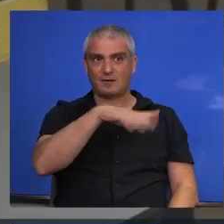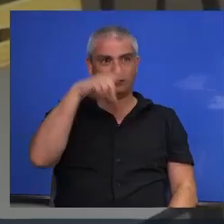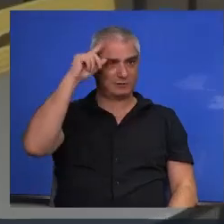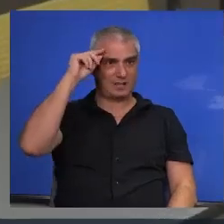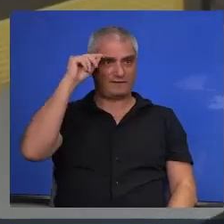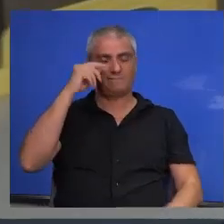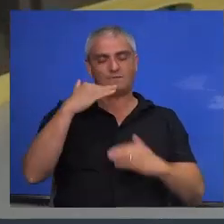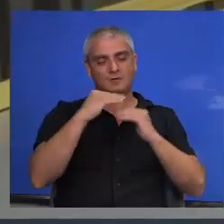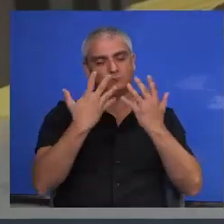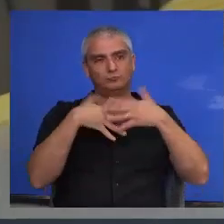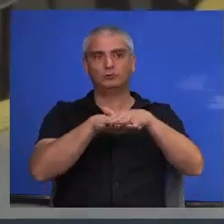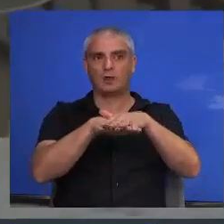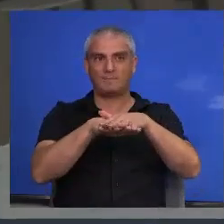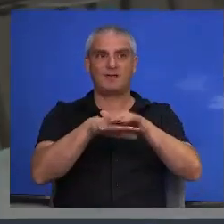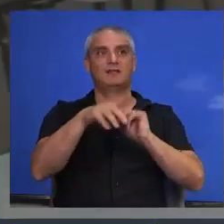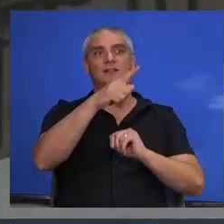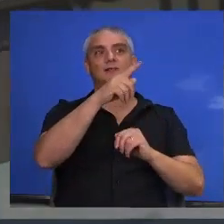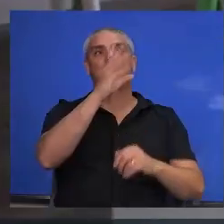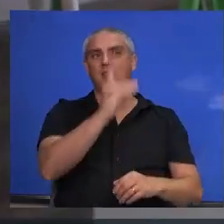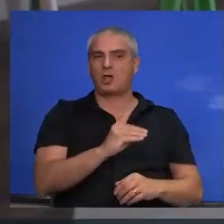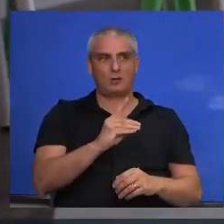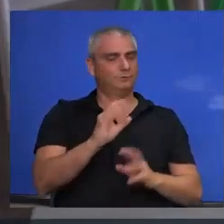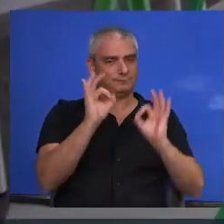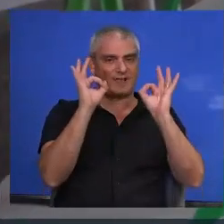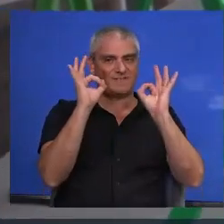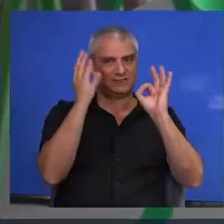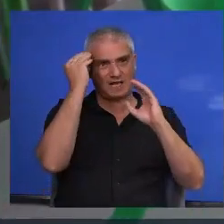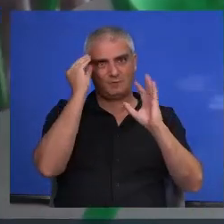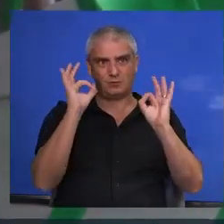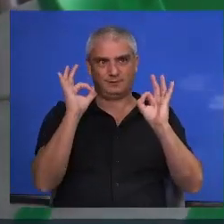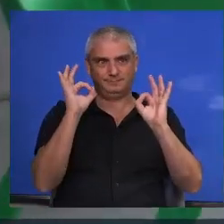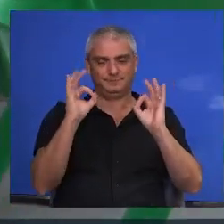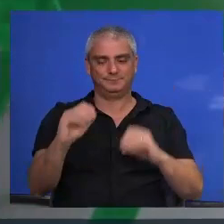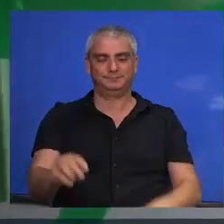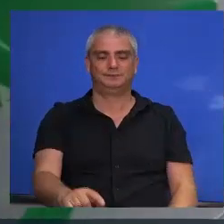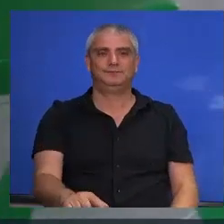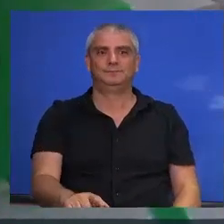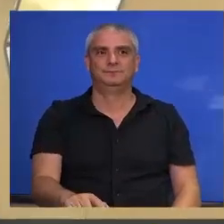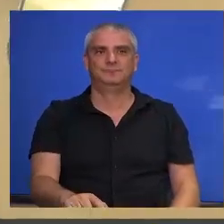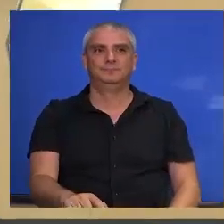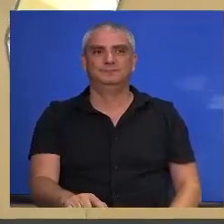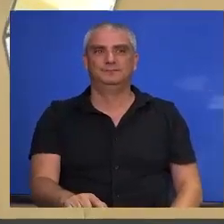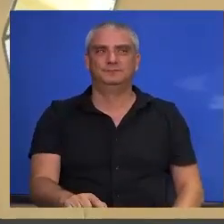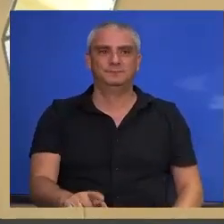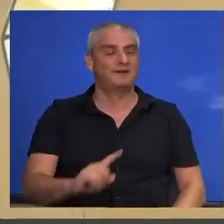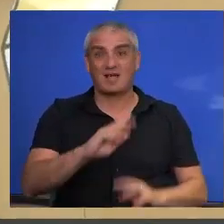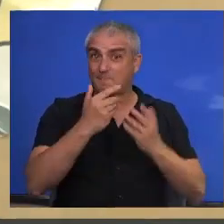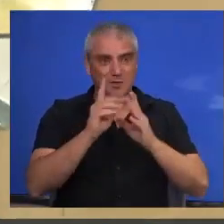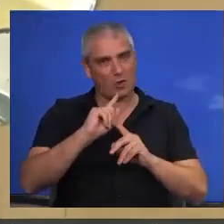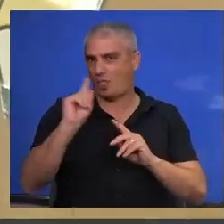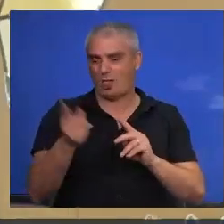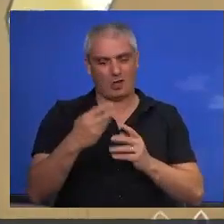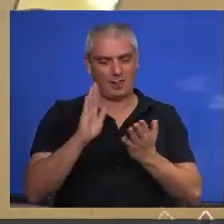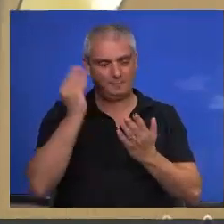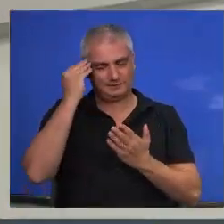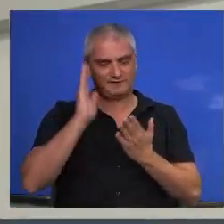משולבת, במחוז הדרום עדיין אין לימודים. וגם רשויות שפתחו, לא כל בית ספר וגן באמת